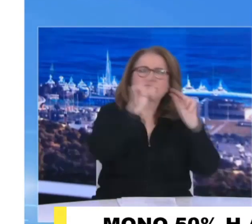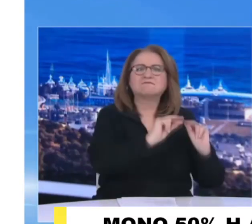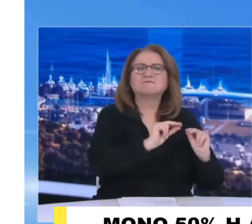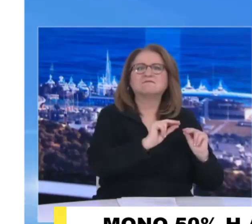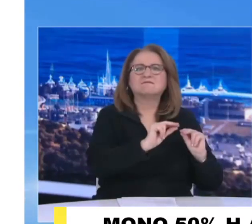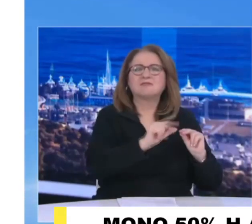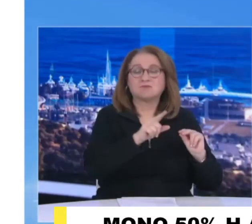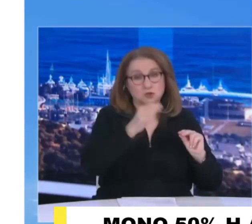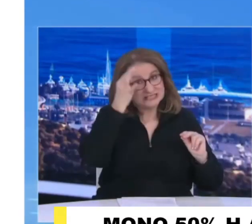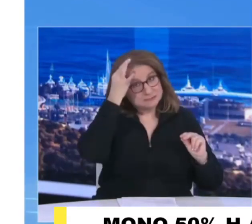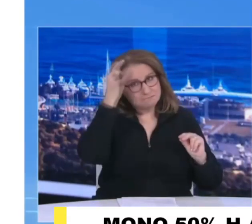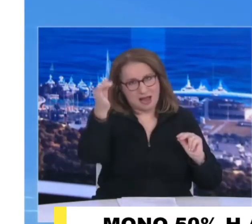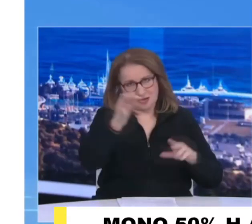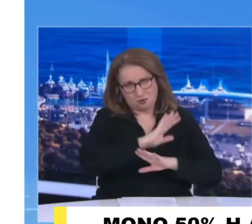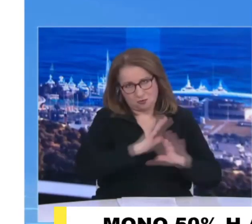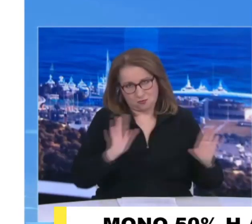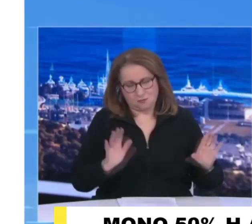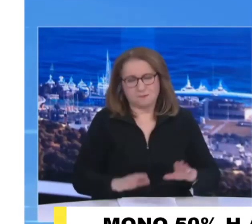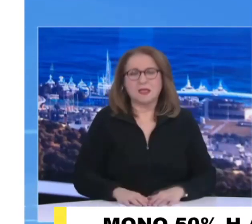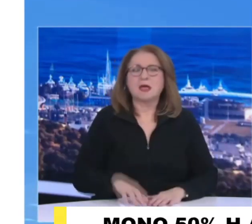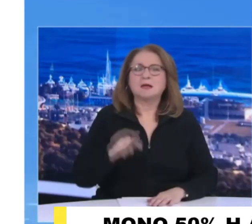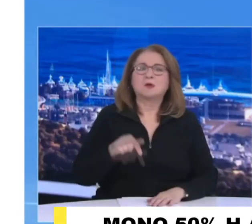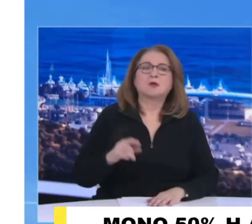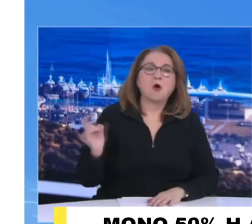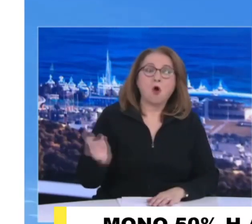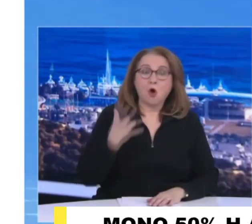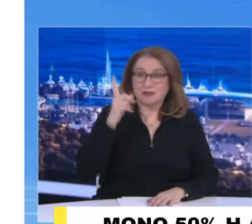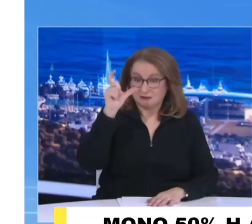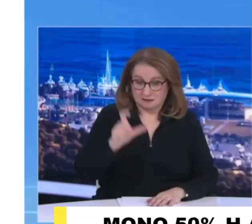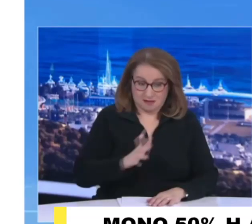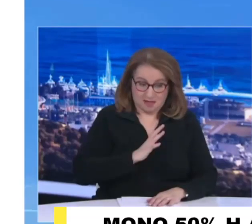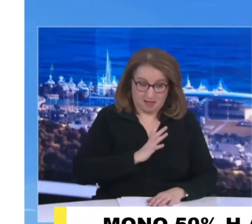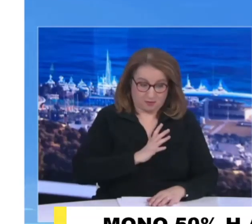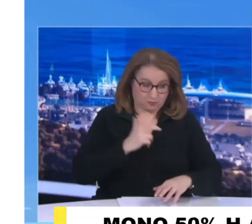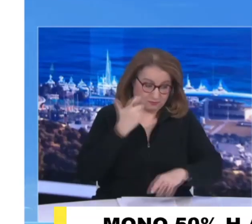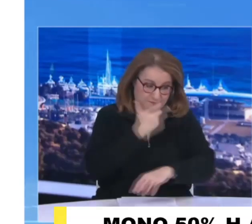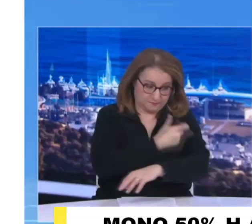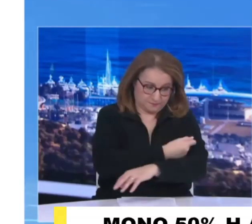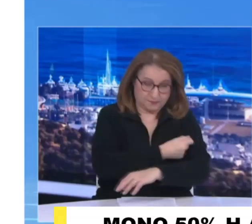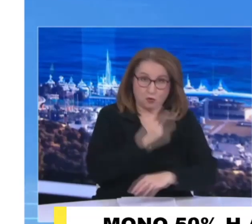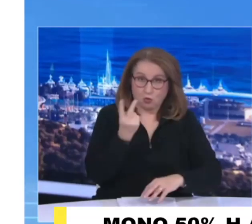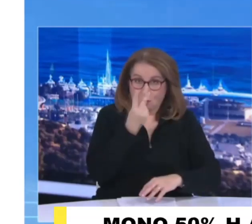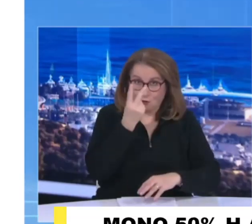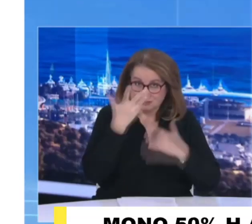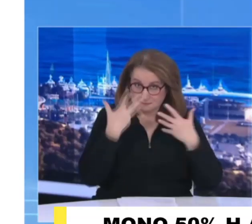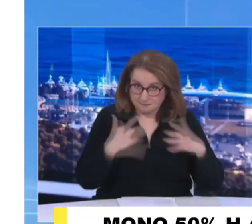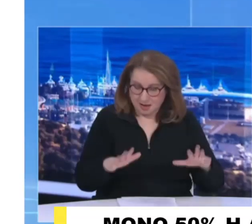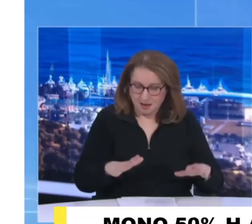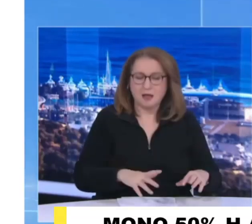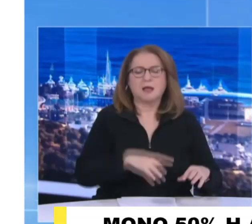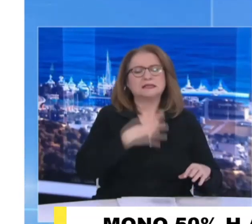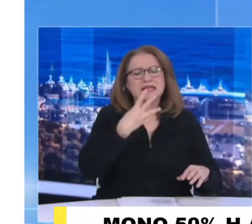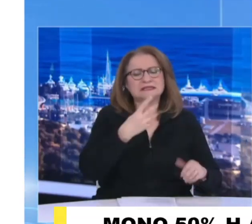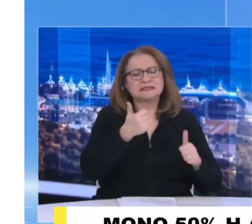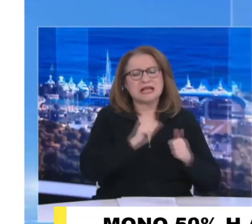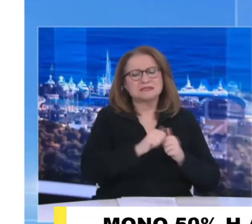των εισαγωγών στο νοσοκομείο με 2 δόσεις μετά από 4-6 μήνες είναι της τάξης του